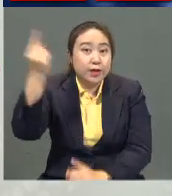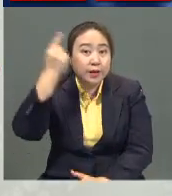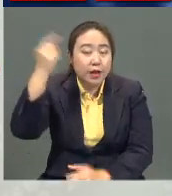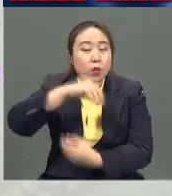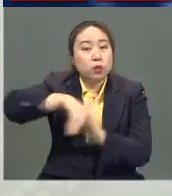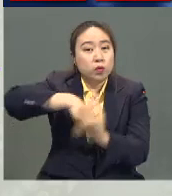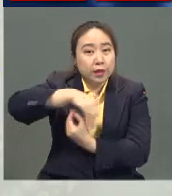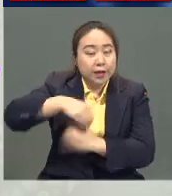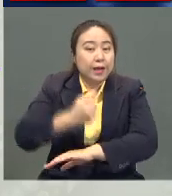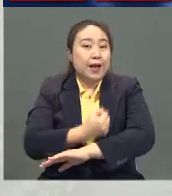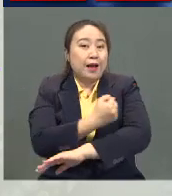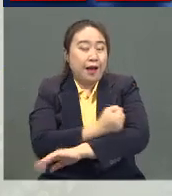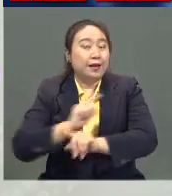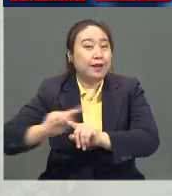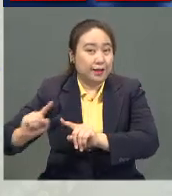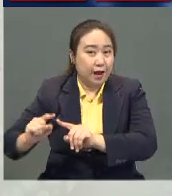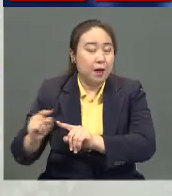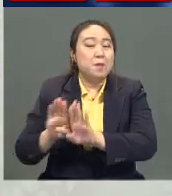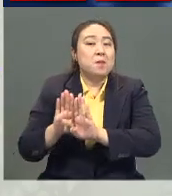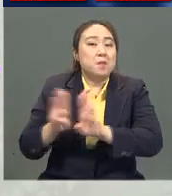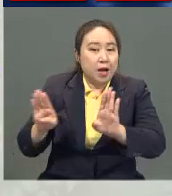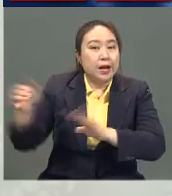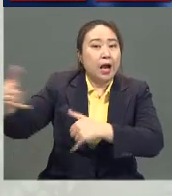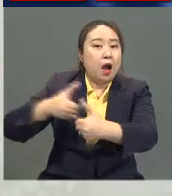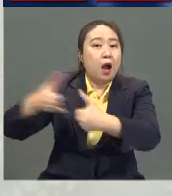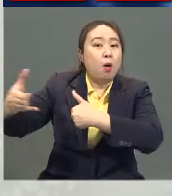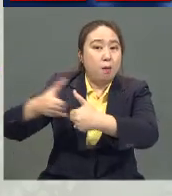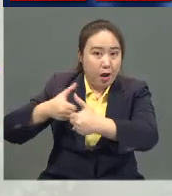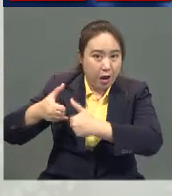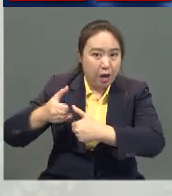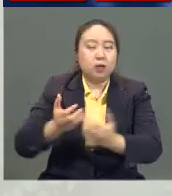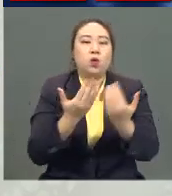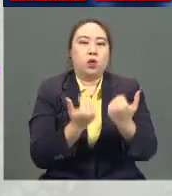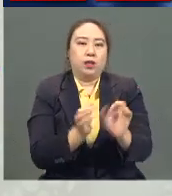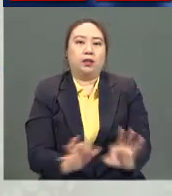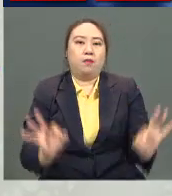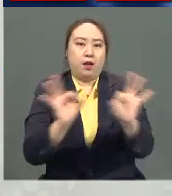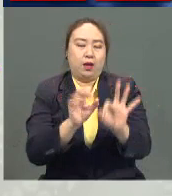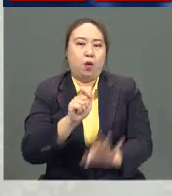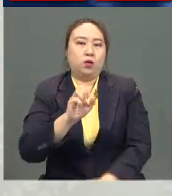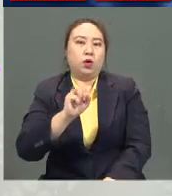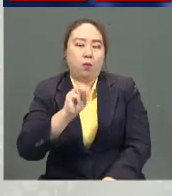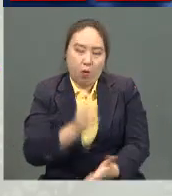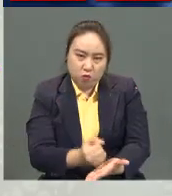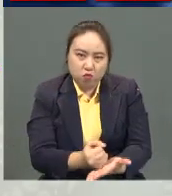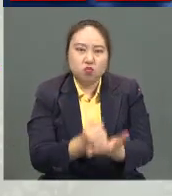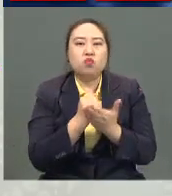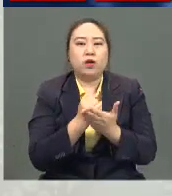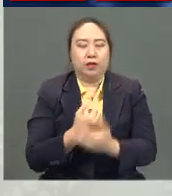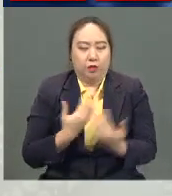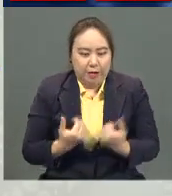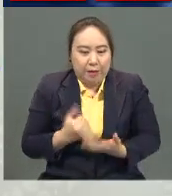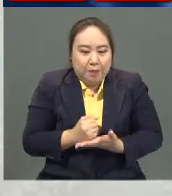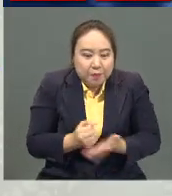ธุรกิจแล้วก็แรงงานต่างชาติเข้ามายังคงต้องอาศัยการทำงานของอสม.พร้อมยืนยันว่าจะดูแล